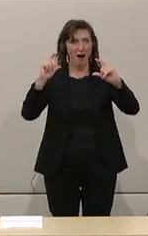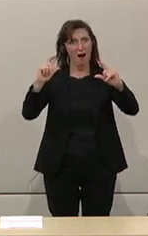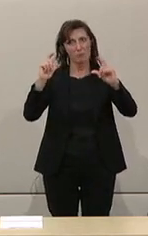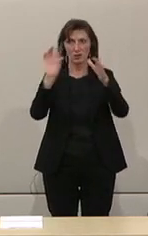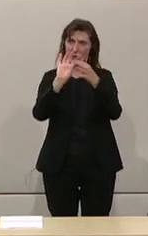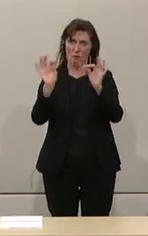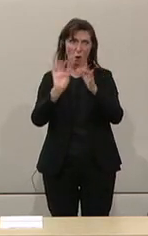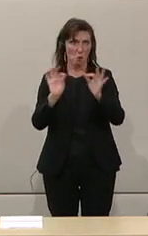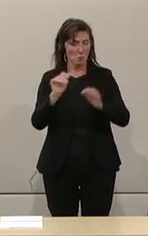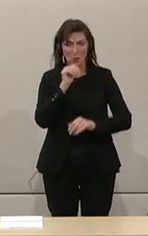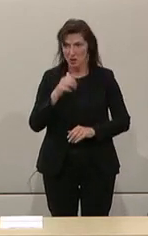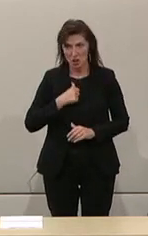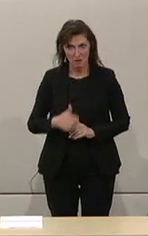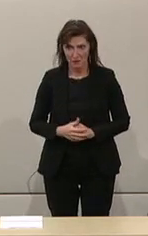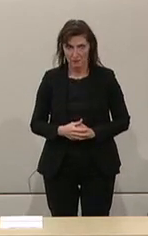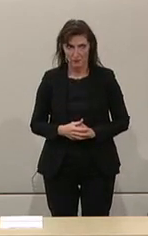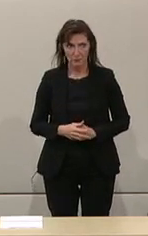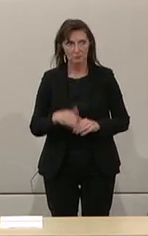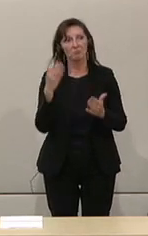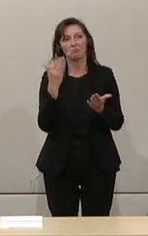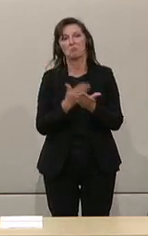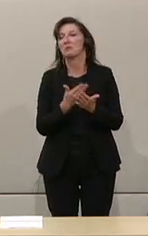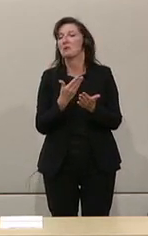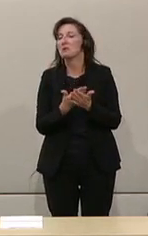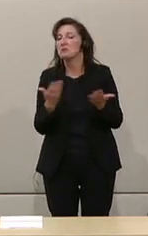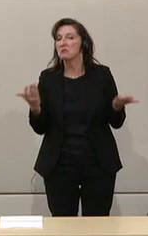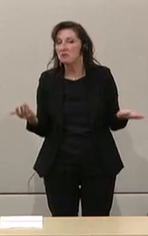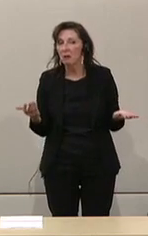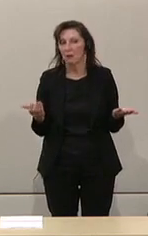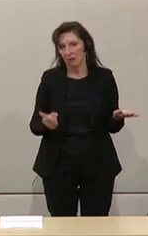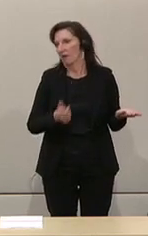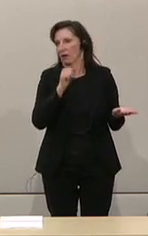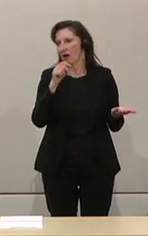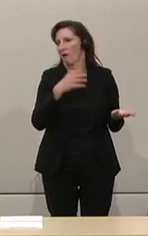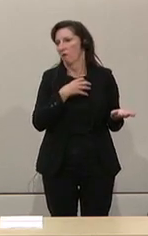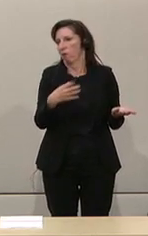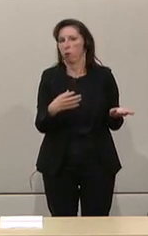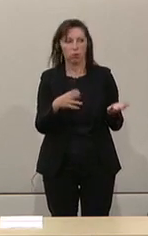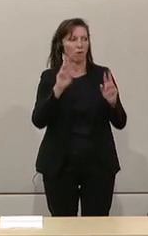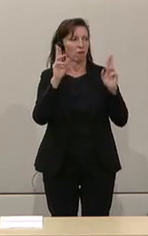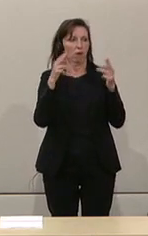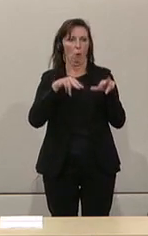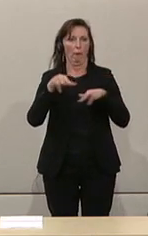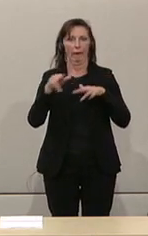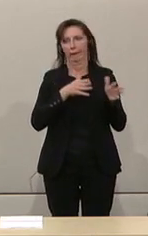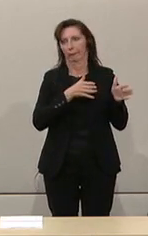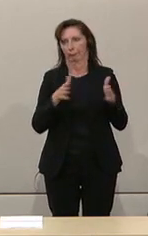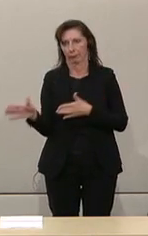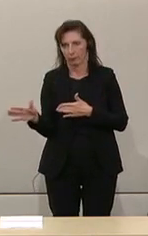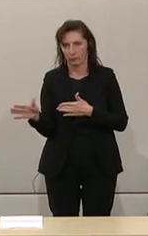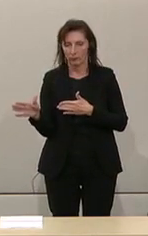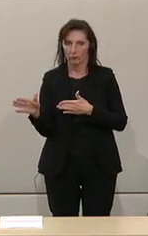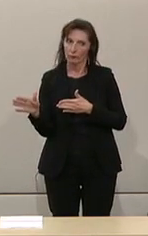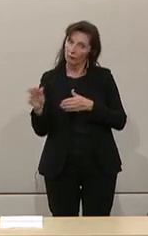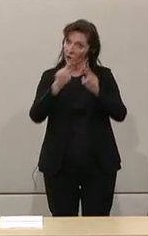zu formulieren. Und daher ist es auch kein Wunder, dass diese Regierung gescheitert ist. Im internationalen